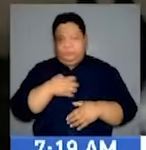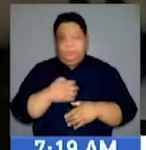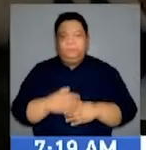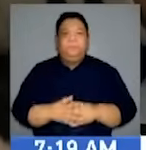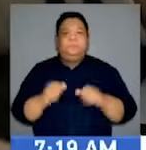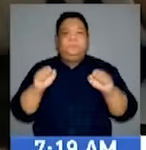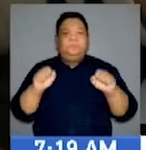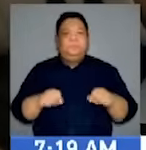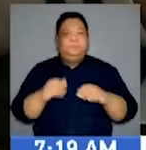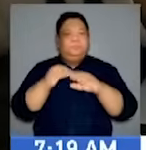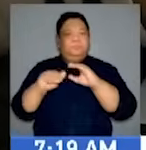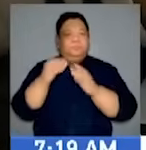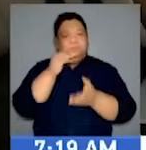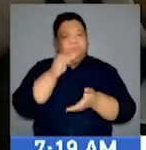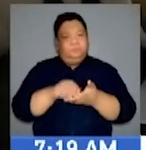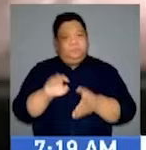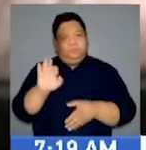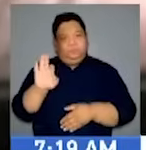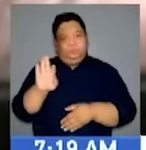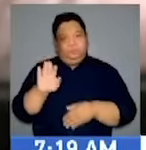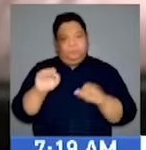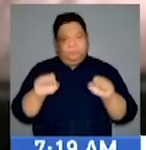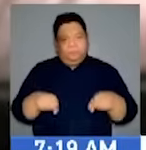kanilang Facebook page.